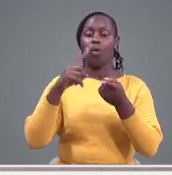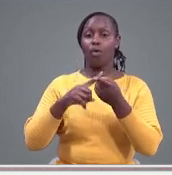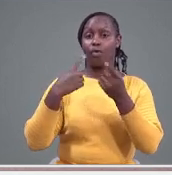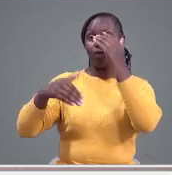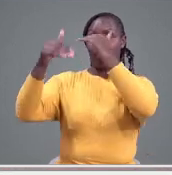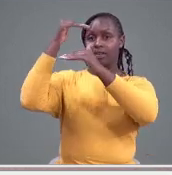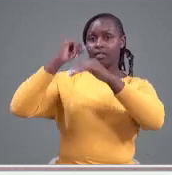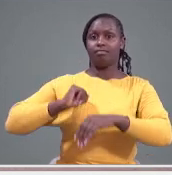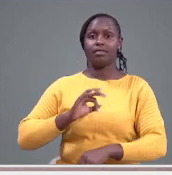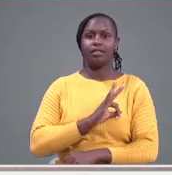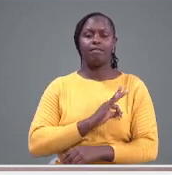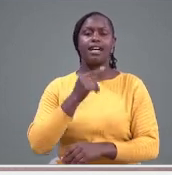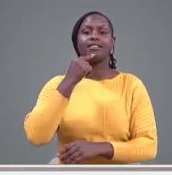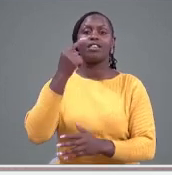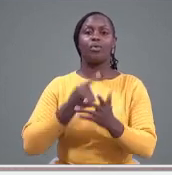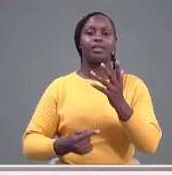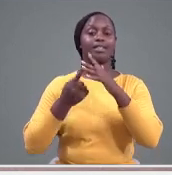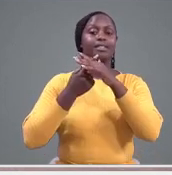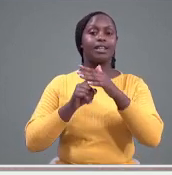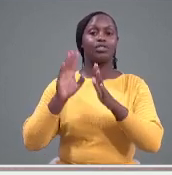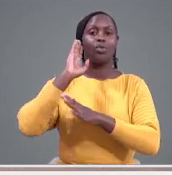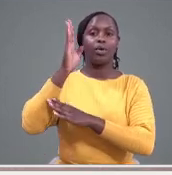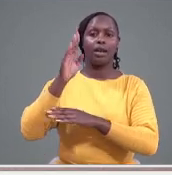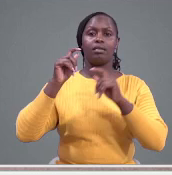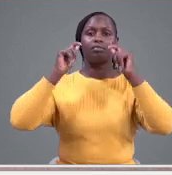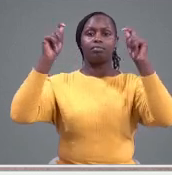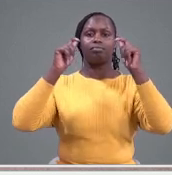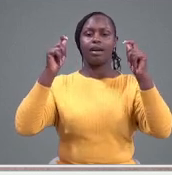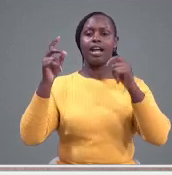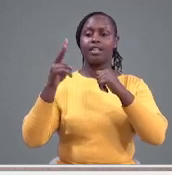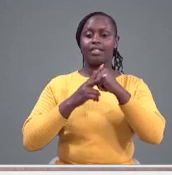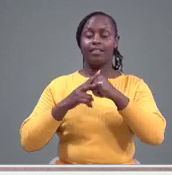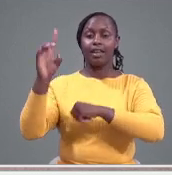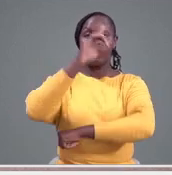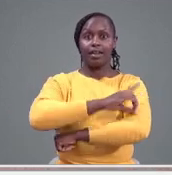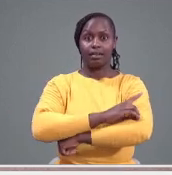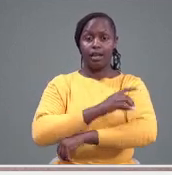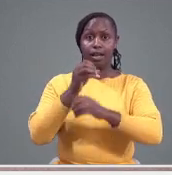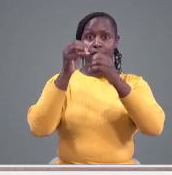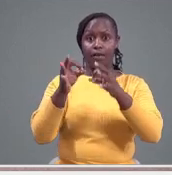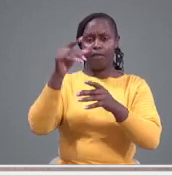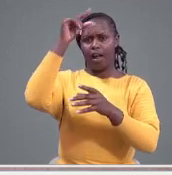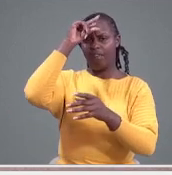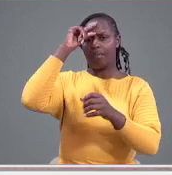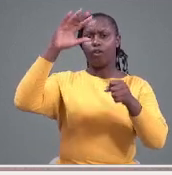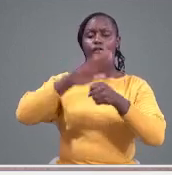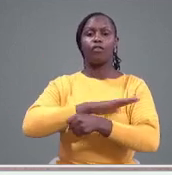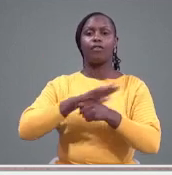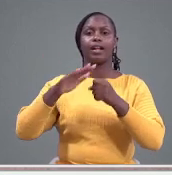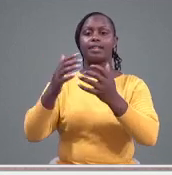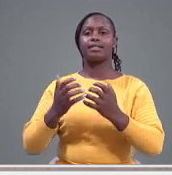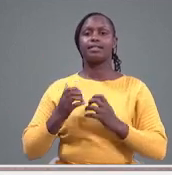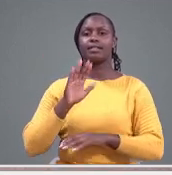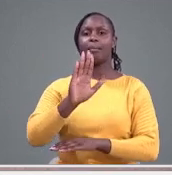kusu wametishia kuanza mgomo wao rasmi katika kipindi cha siku saba zijazo iwapo serikali haitatekeleza baadhi ya matakwa